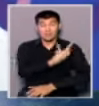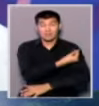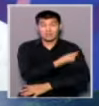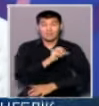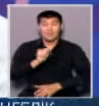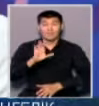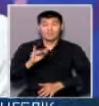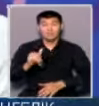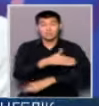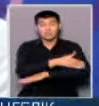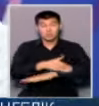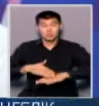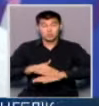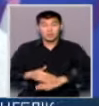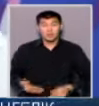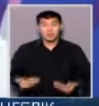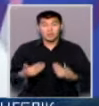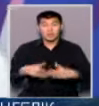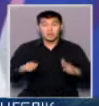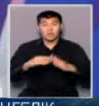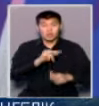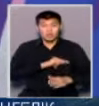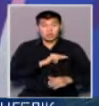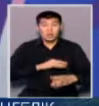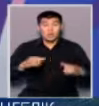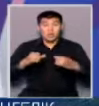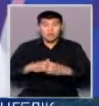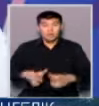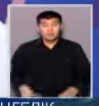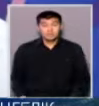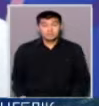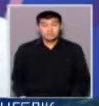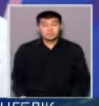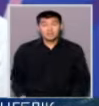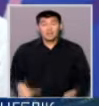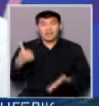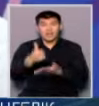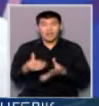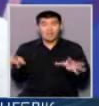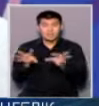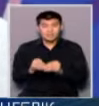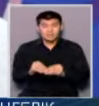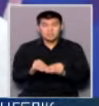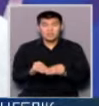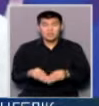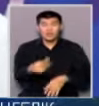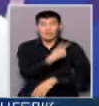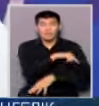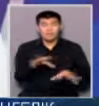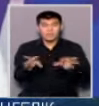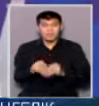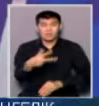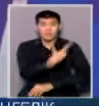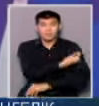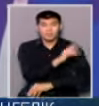Авангардта патанатомия мекемесінде жұмыс жасаймын, моргта. Соның бастығыммен, іштегі врачтармен бәрімен бірге